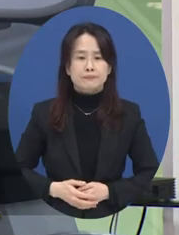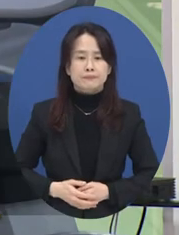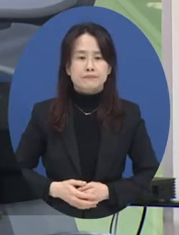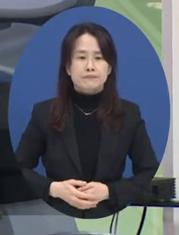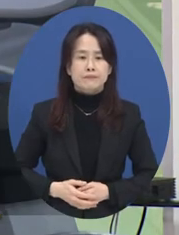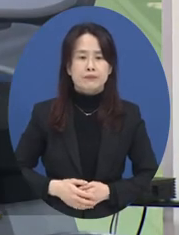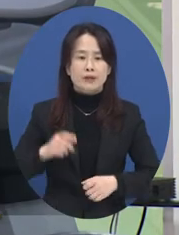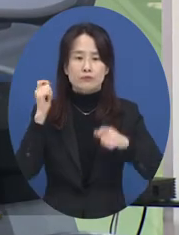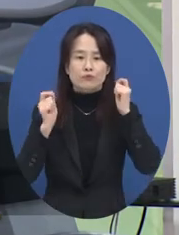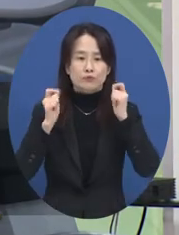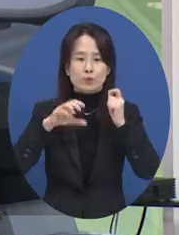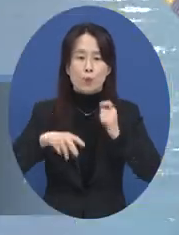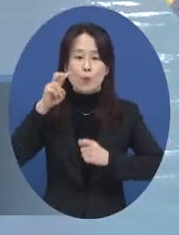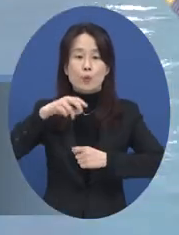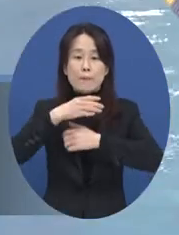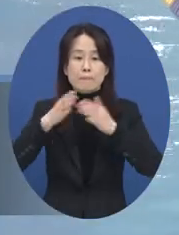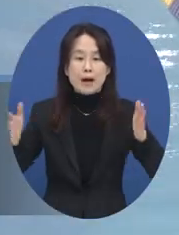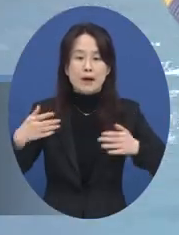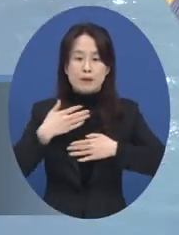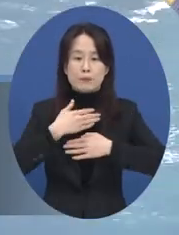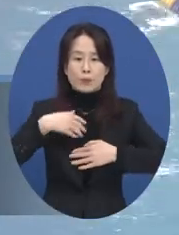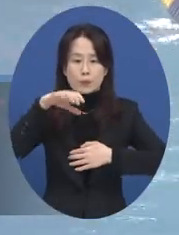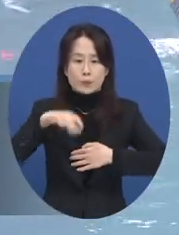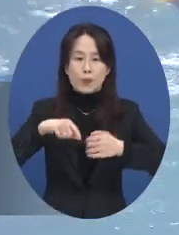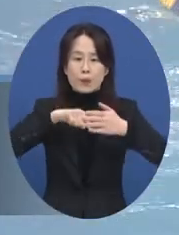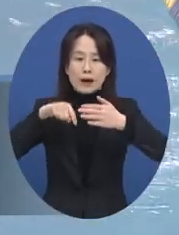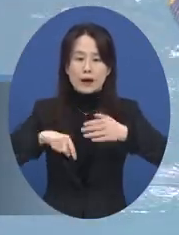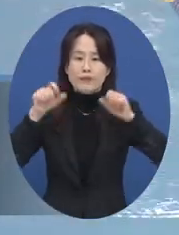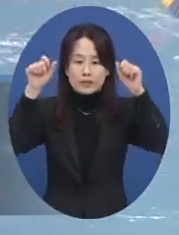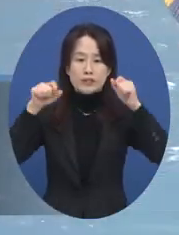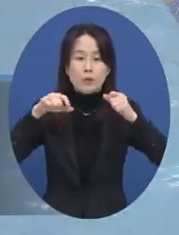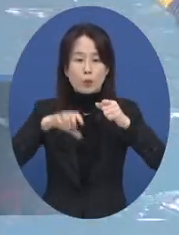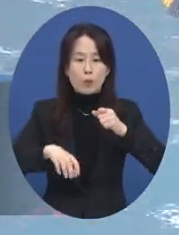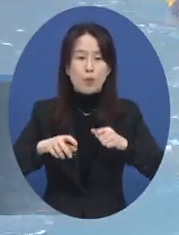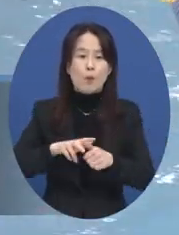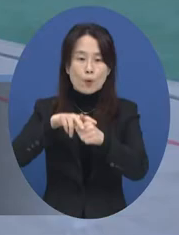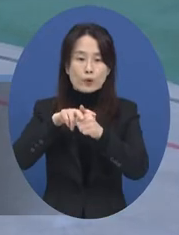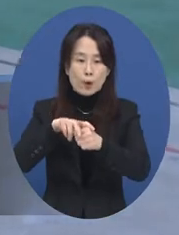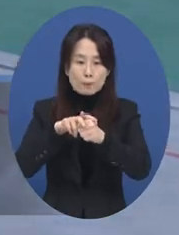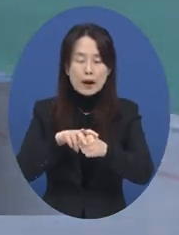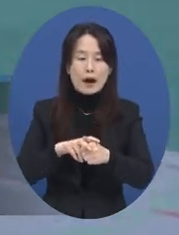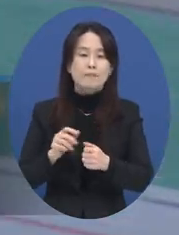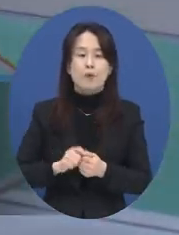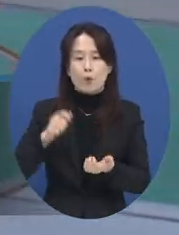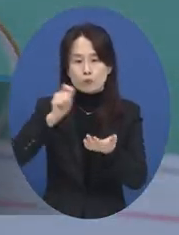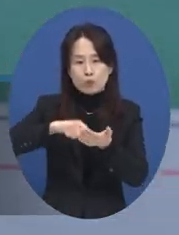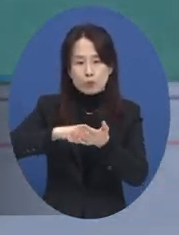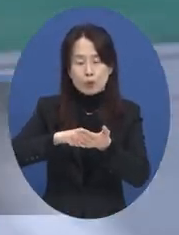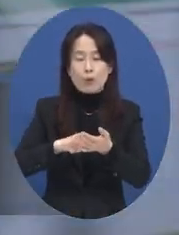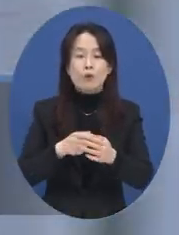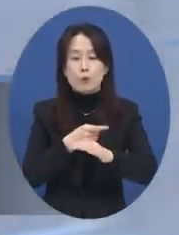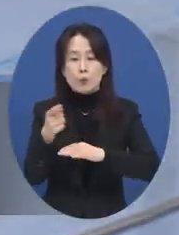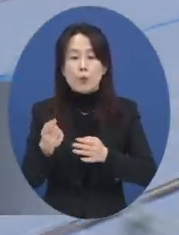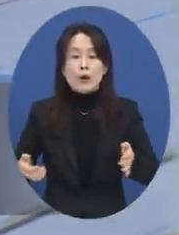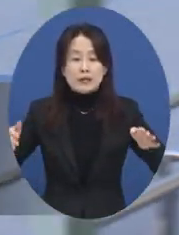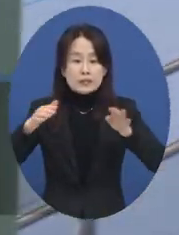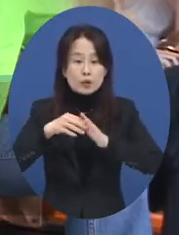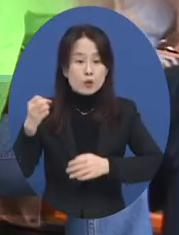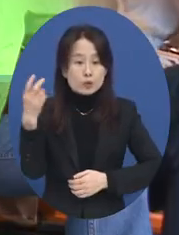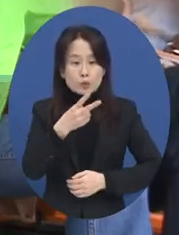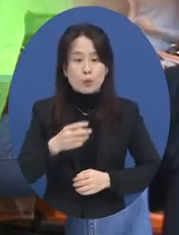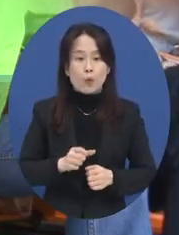유용 시설과 노래연습장 목욕장 업 실내 체육시설 및 경마 경륜 카지노 같은 기타 시설과